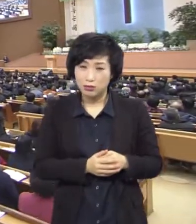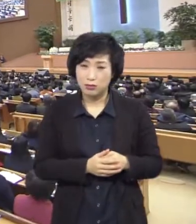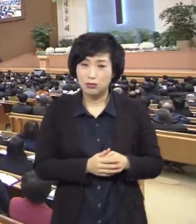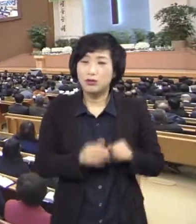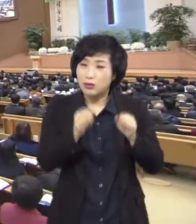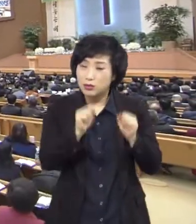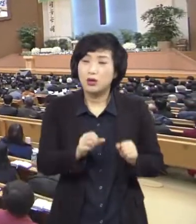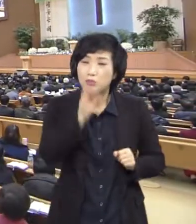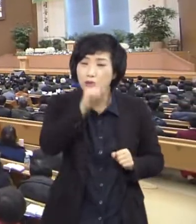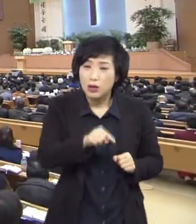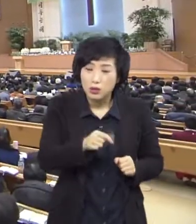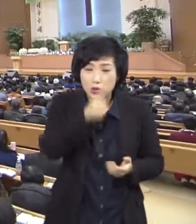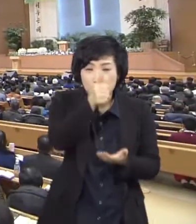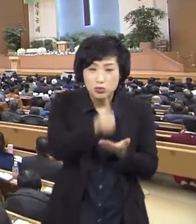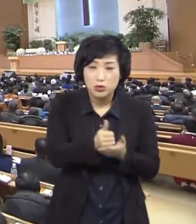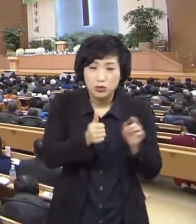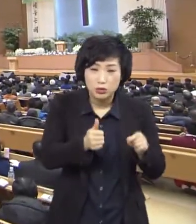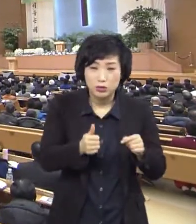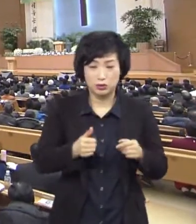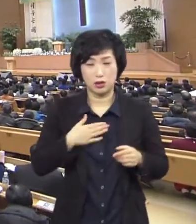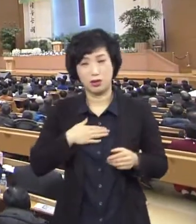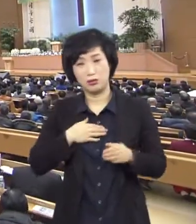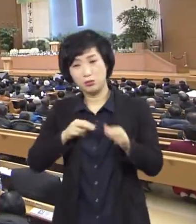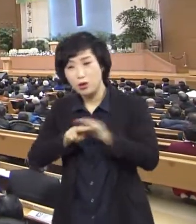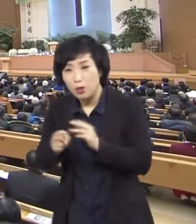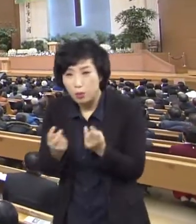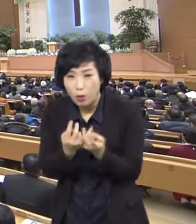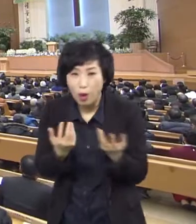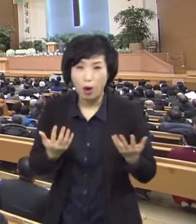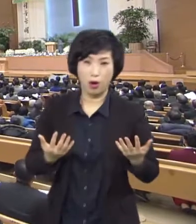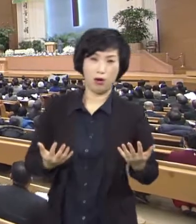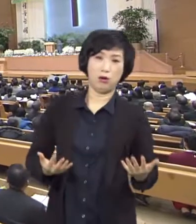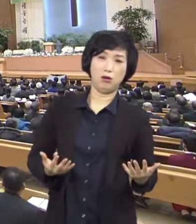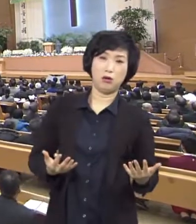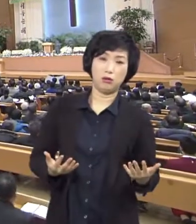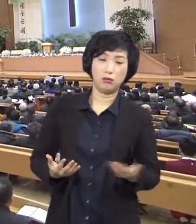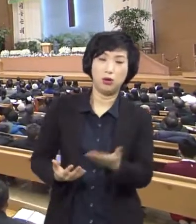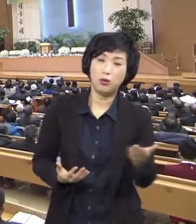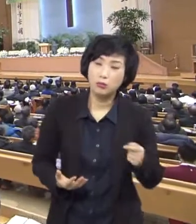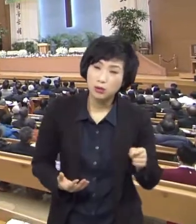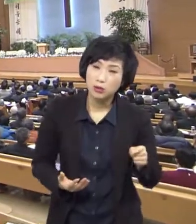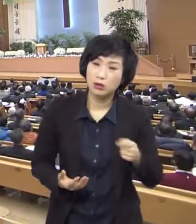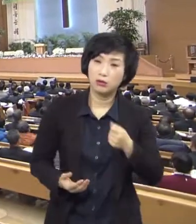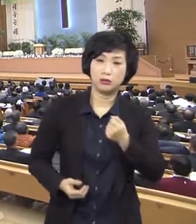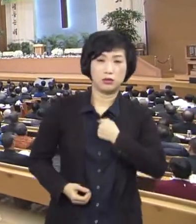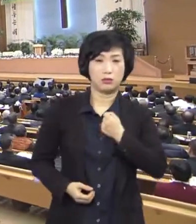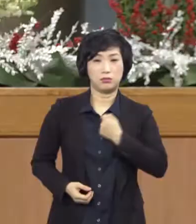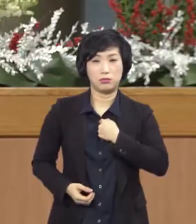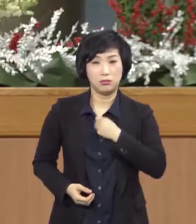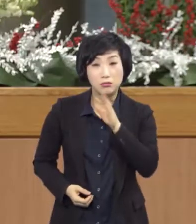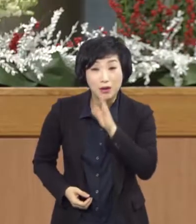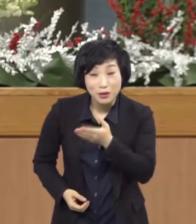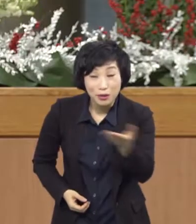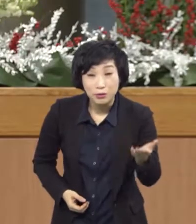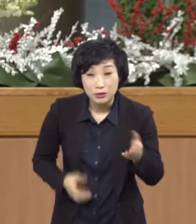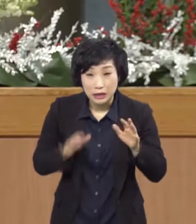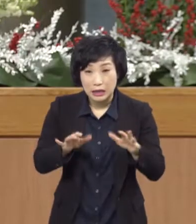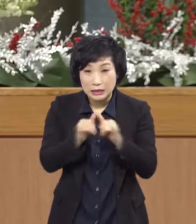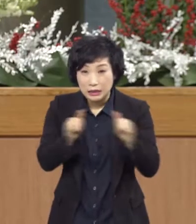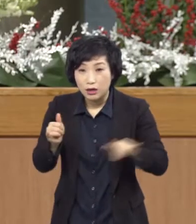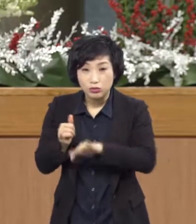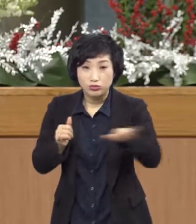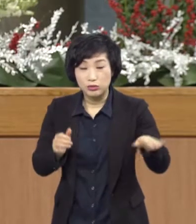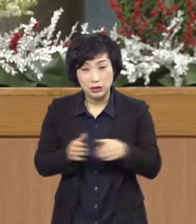없는 죄의 길을 나는 피할 수가 없다고 할 때 얼마나 답답하겠습니까? 우리 인간은 이